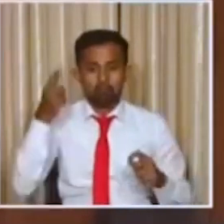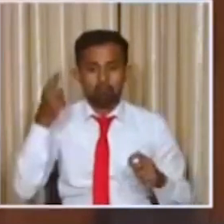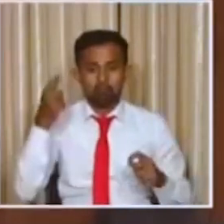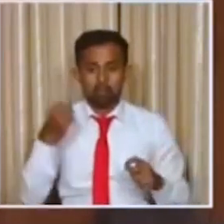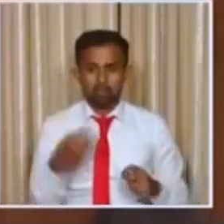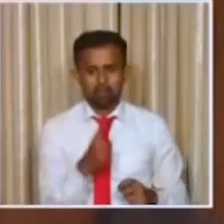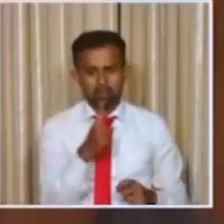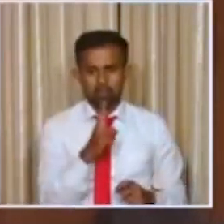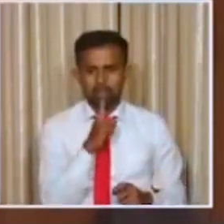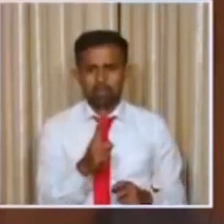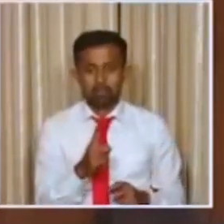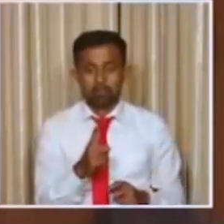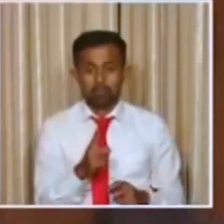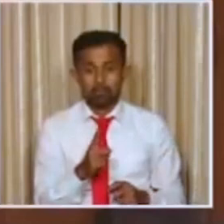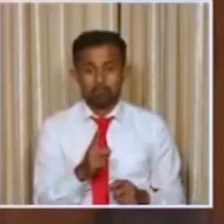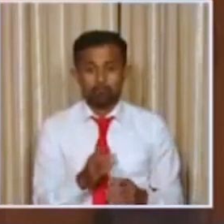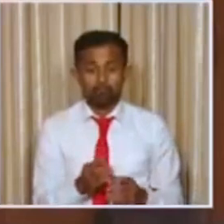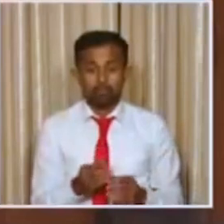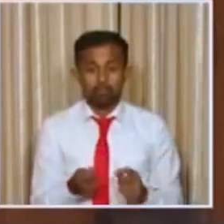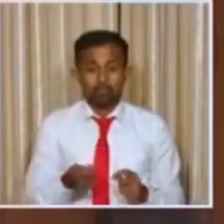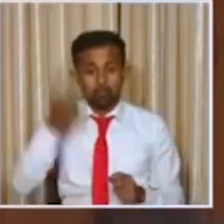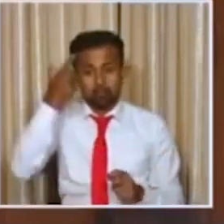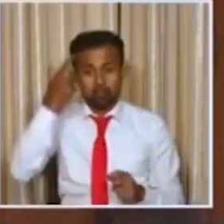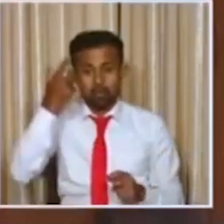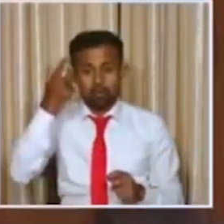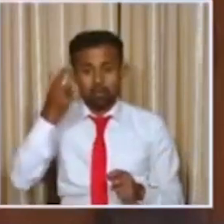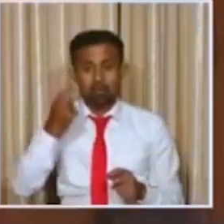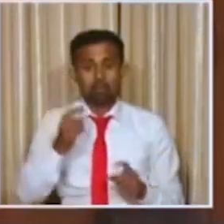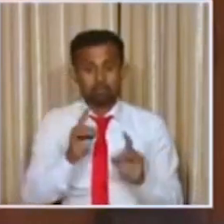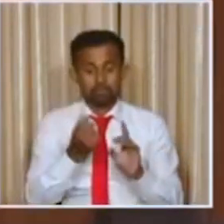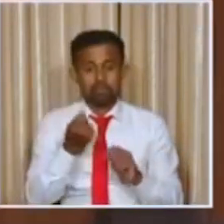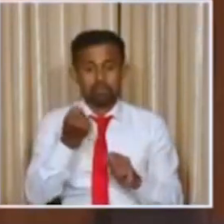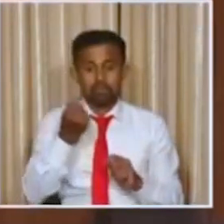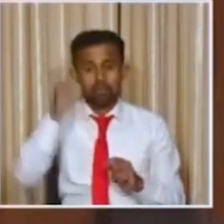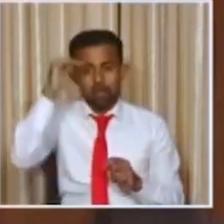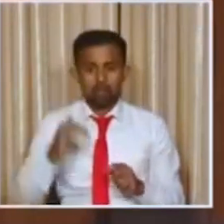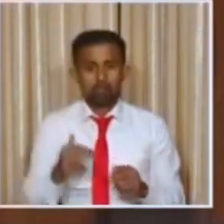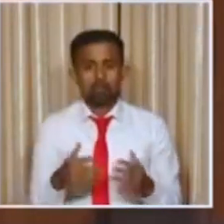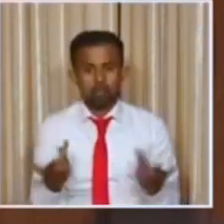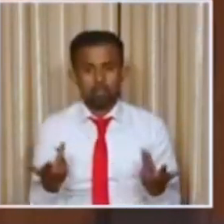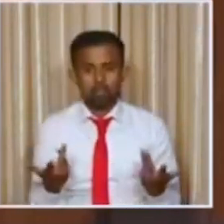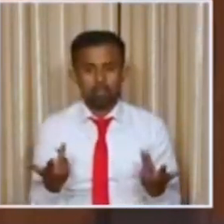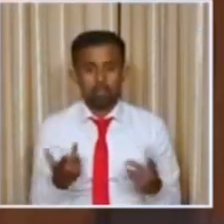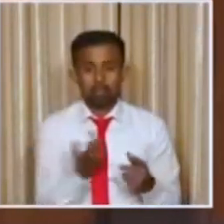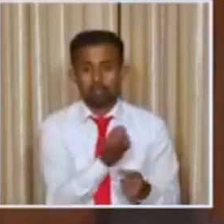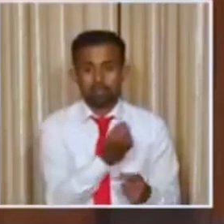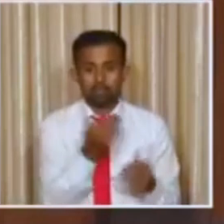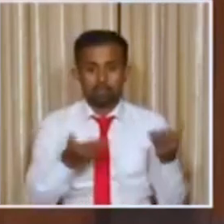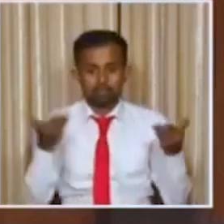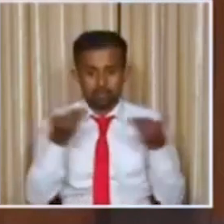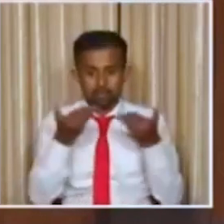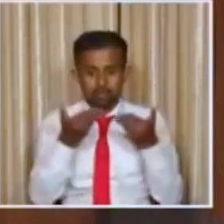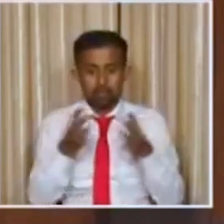වලට ඇවිල්ලා කියලා තියෙනවා හැබැයි හයිප් ඉන්ෆ්ලේෂන් වලින් ඒ මිල වැඩි වෙච්ච එක අද වෙනකල් ඒ මිල තාම මිල අඩු වෙලා නැහැ හැබැයි මේ මිලත් එක්ක සාපේක්ෂව